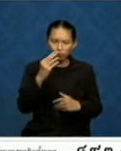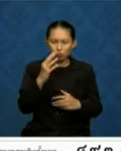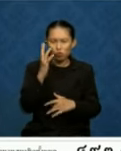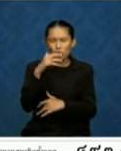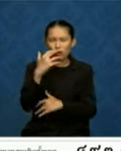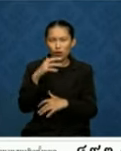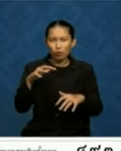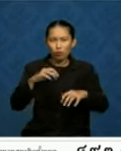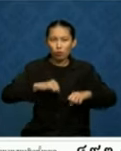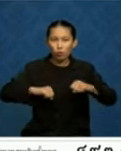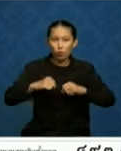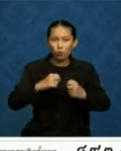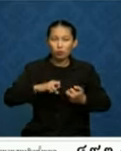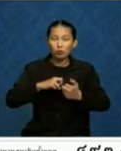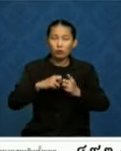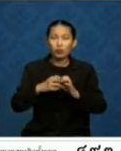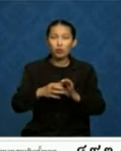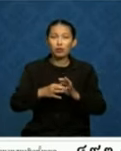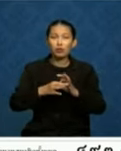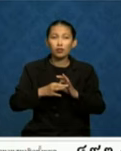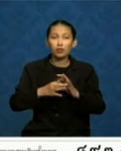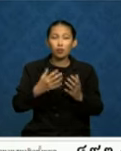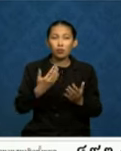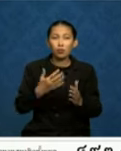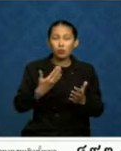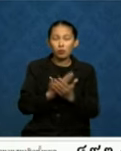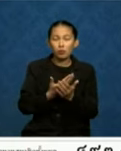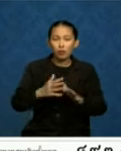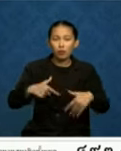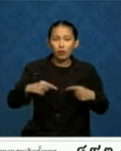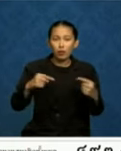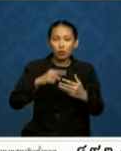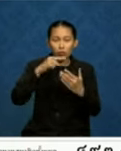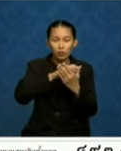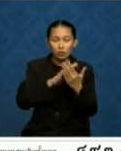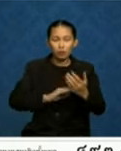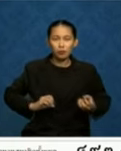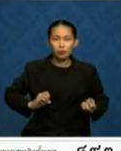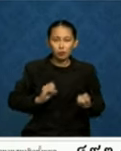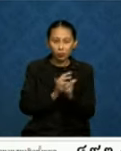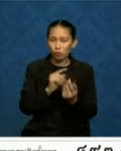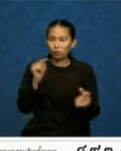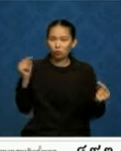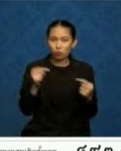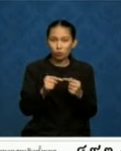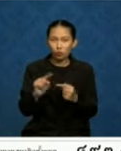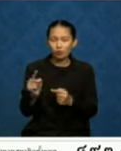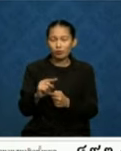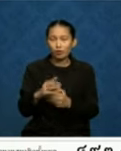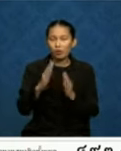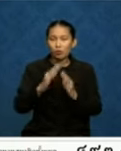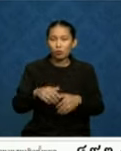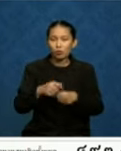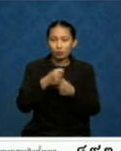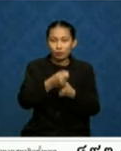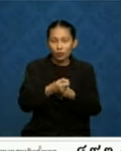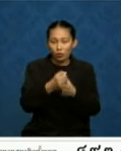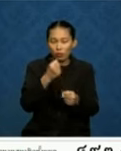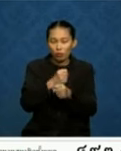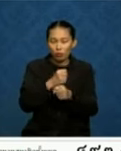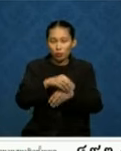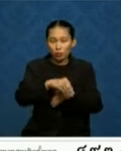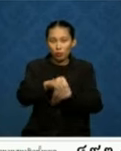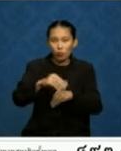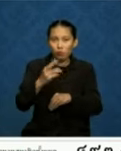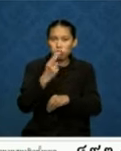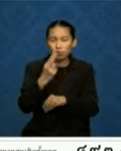ก็เป็นการสร้างปัญหาเรื่องของเศรษฐกิจรายได้ให้แก่ประเทศตรงนี้กระทบโดยตรงต่อผู้ปลูกใบยาสูบนะครับผมก็อย